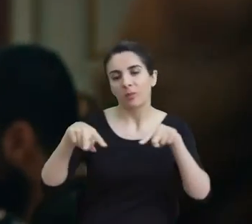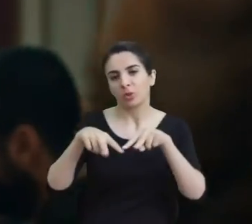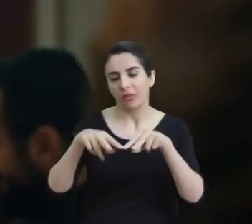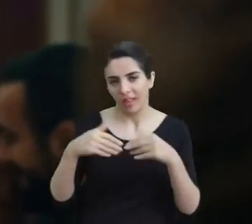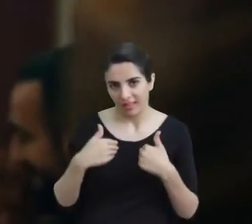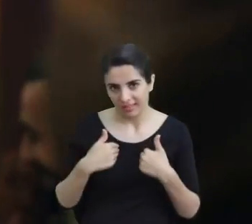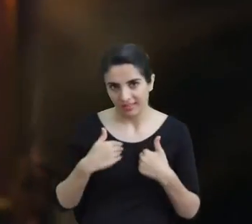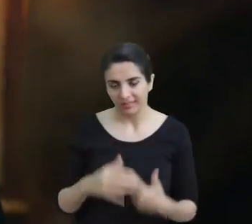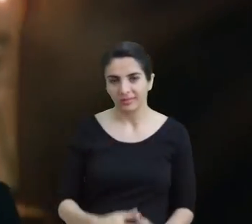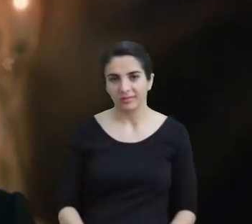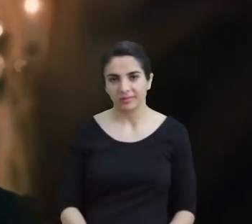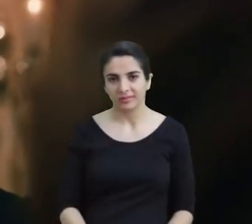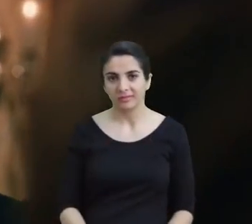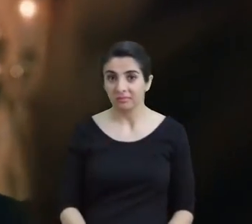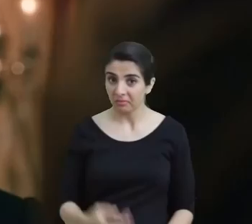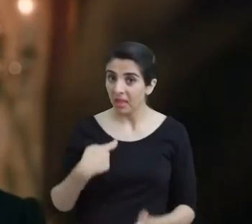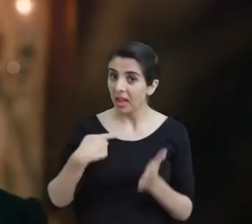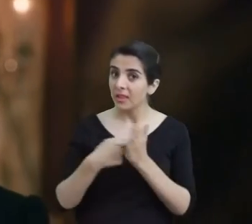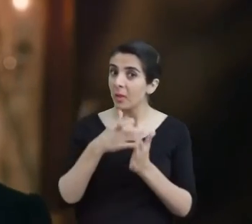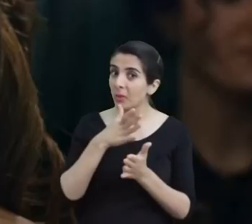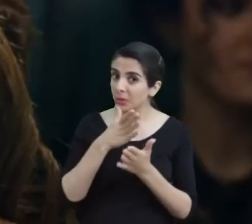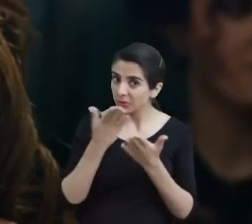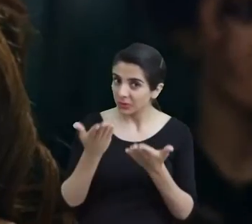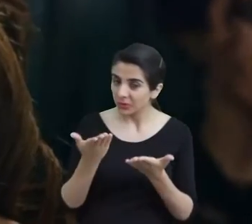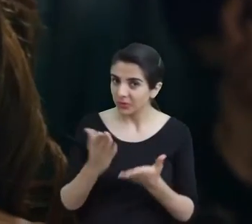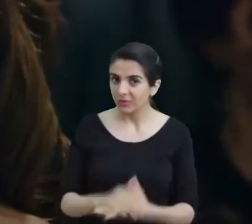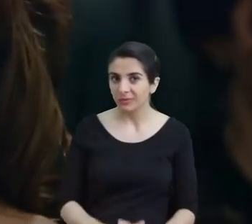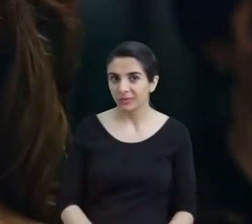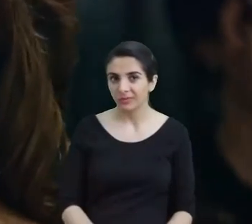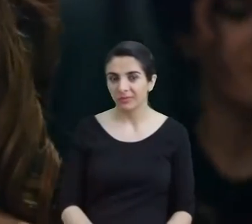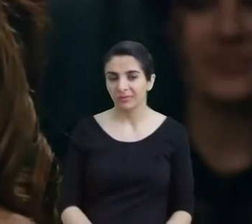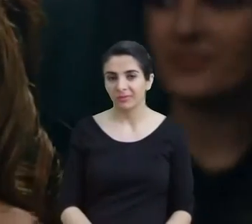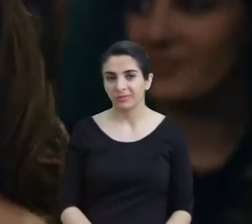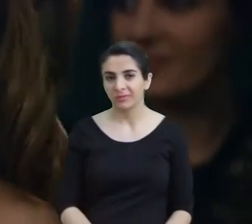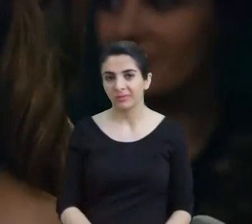Filinta Mustafa. Demek ismimi biliyorsunuz.